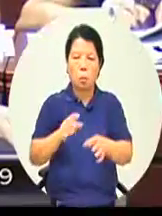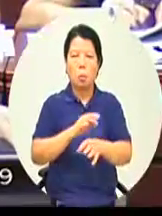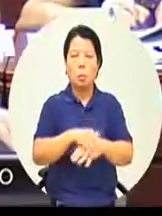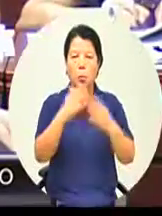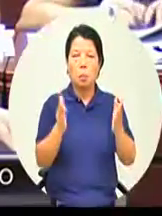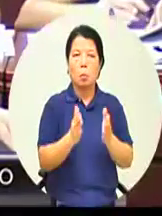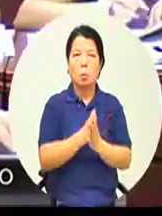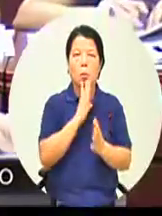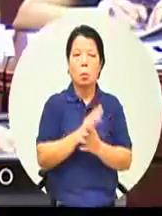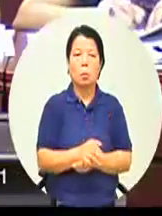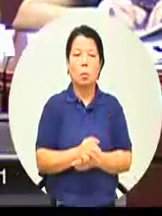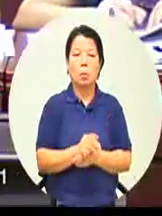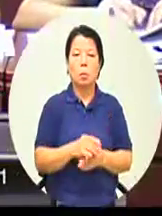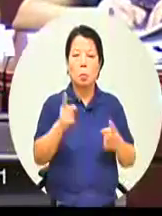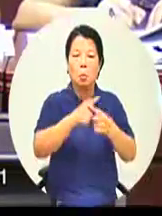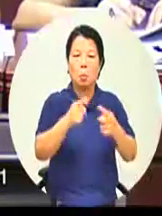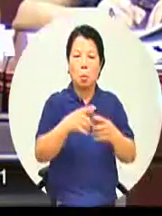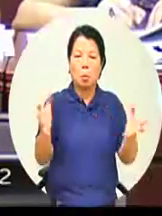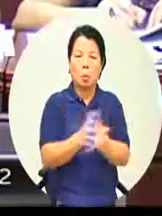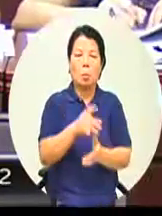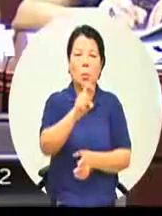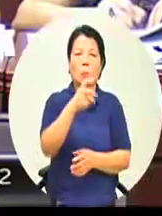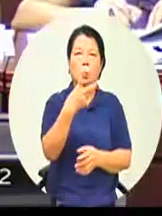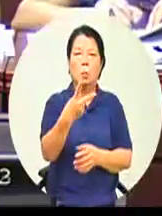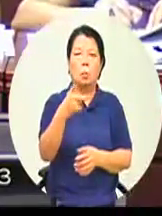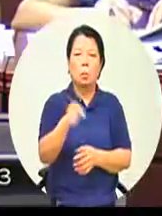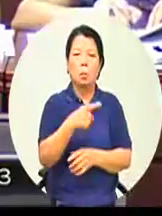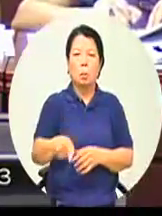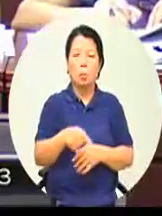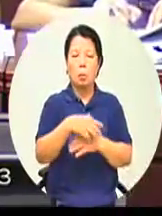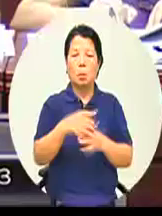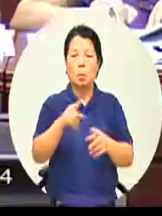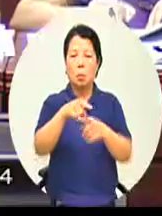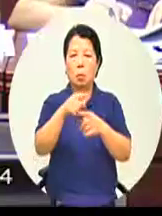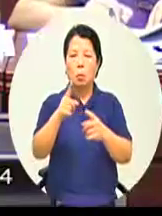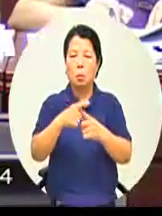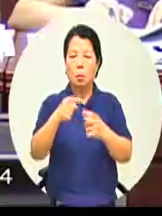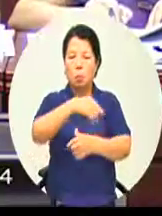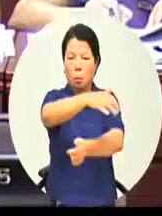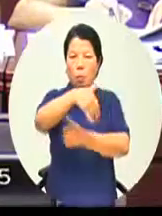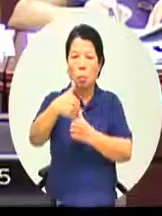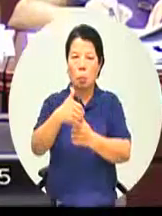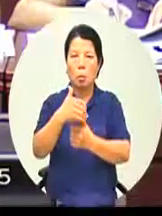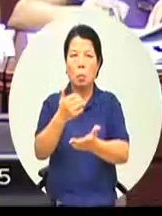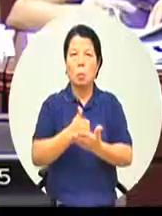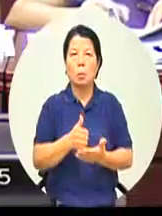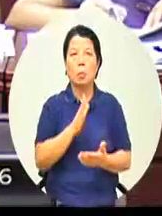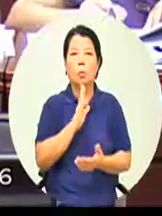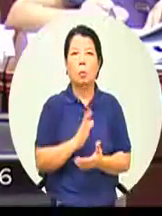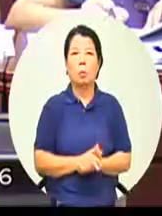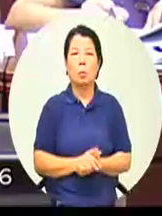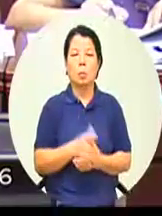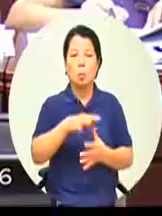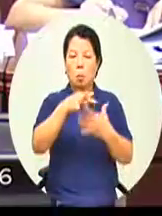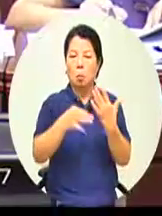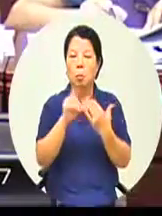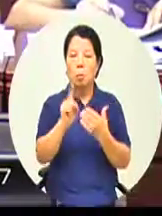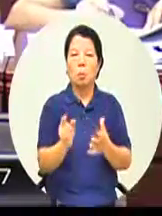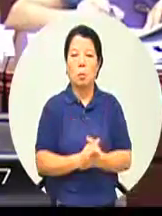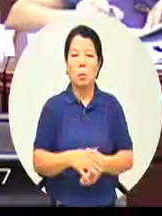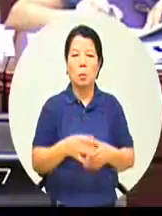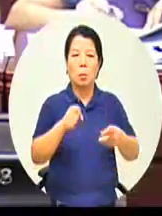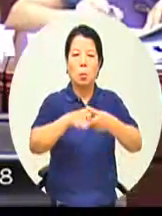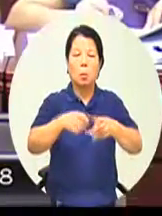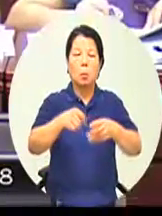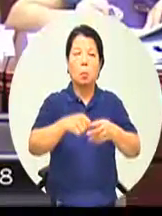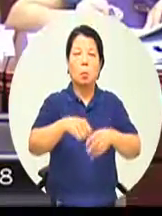有12个员额，希望 这些人员的招聘是什么样的制度？ 也是以工程